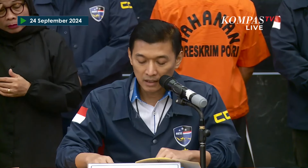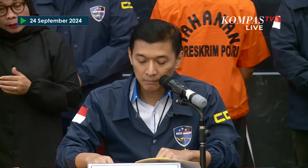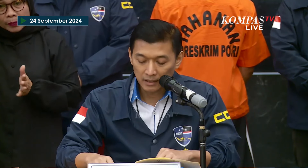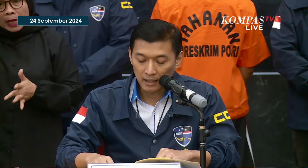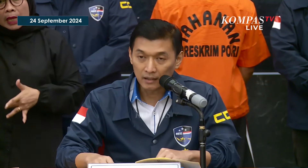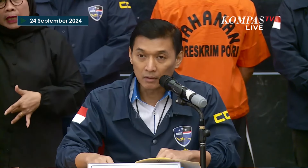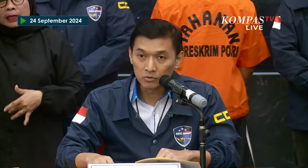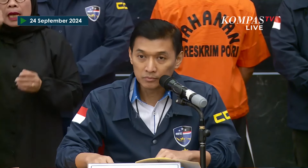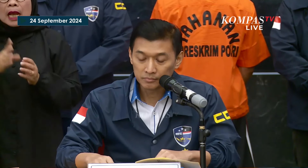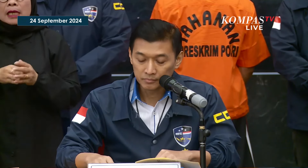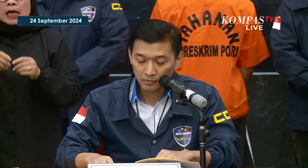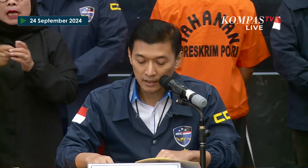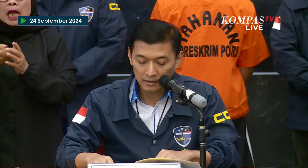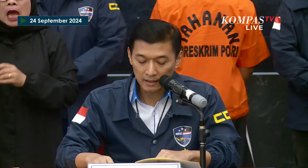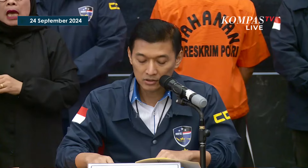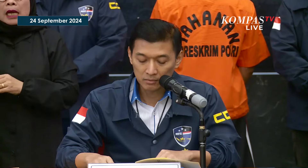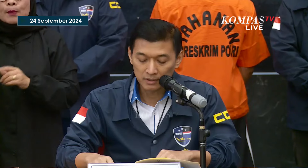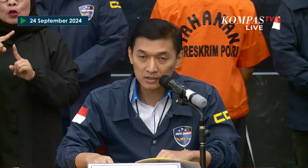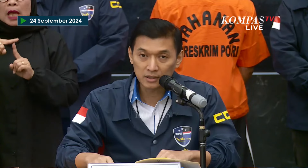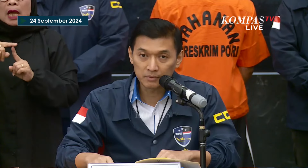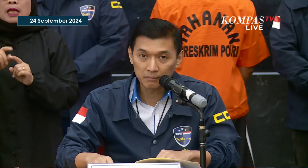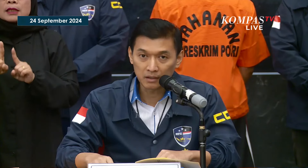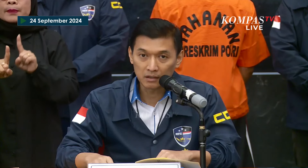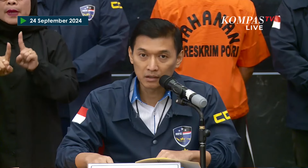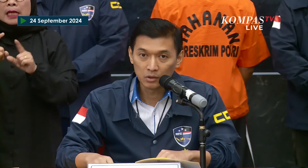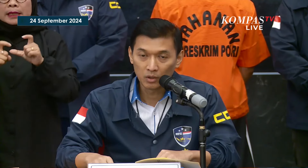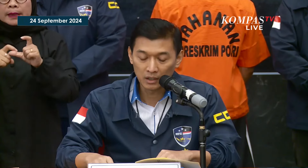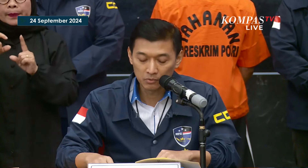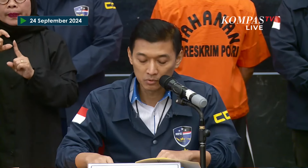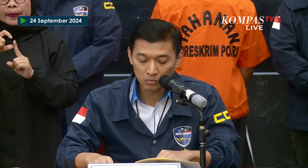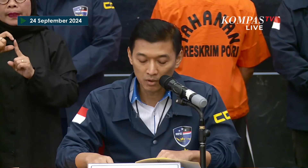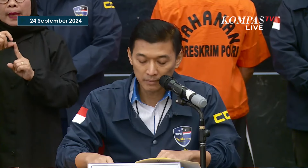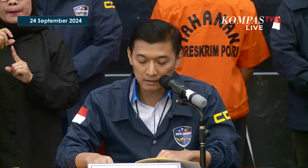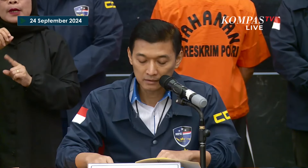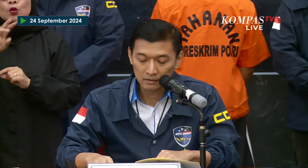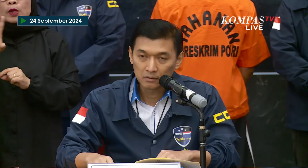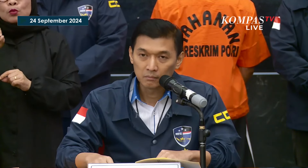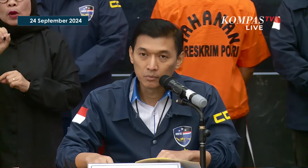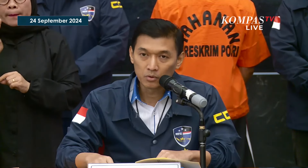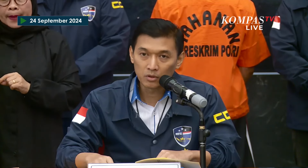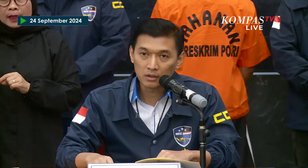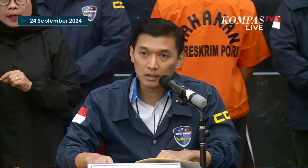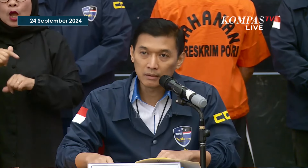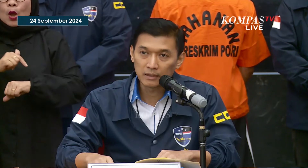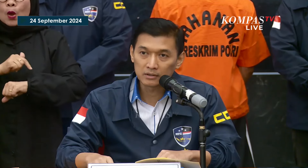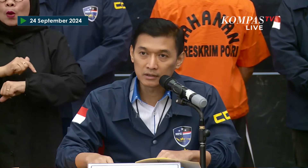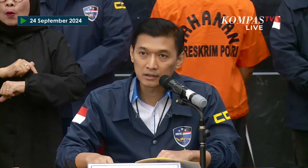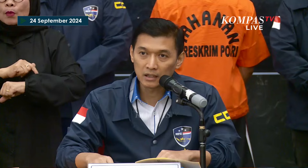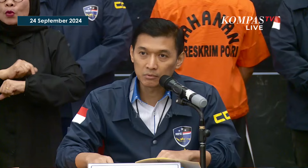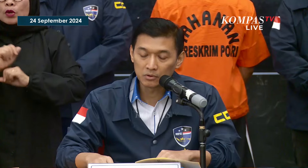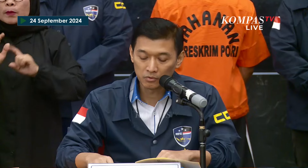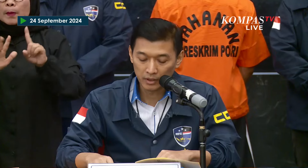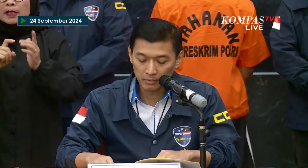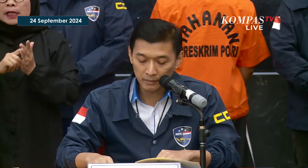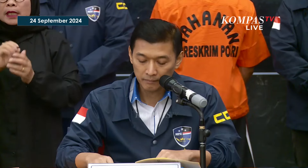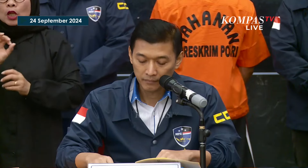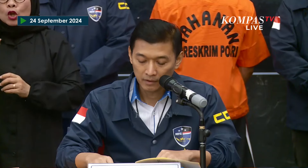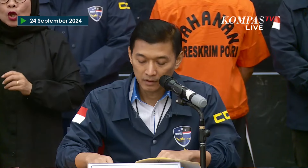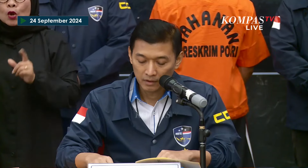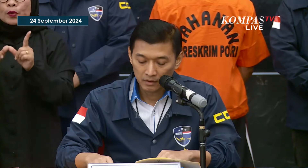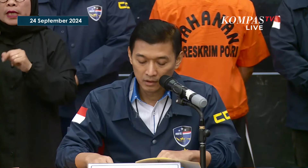Tersangka diamankan pada hari Rabu, tanggal 11 September 2024, pukul 15.30